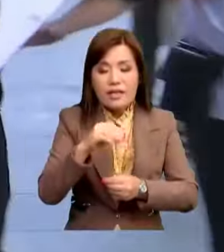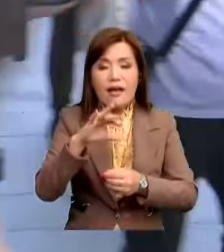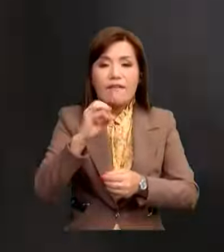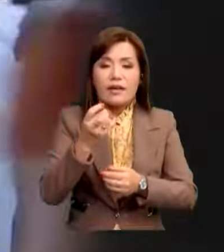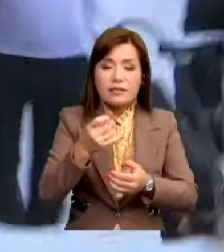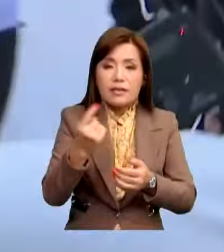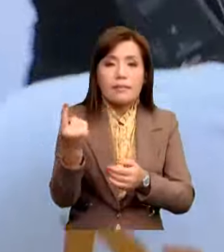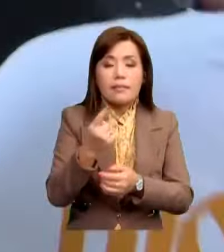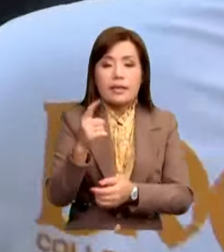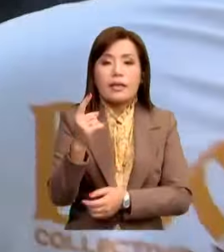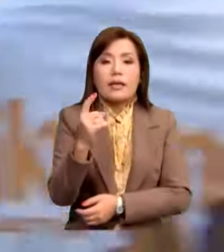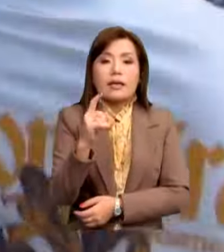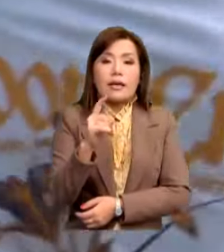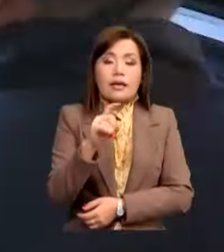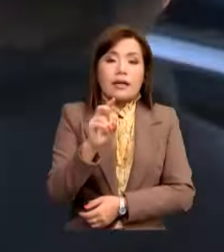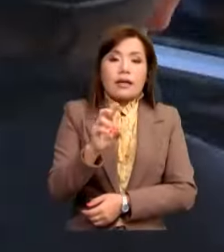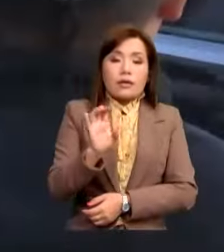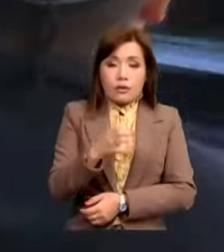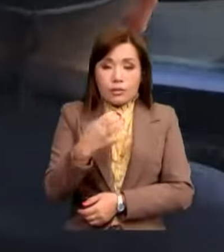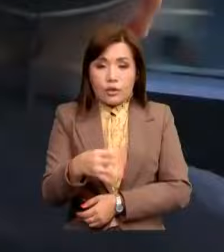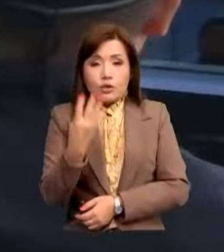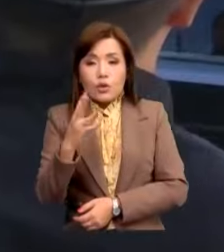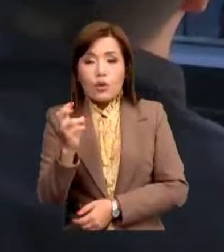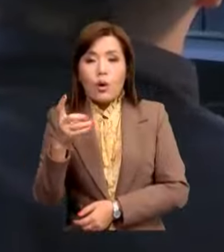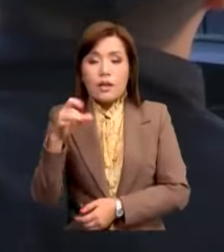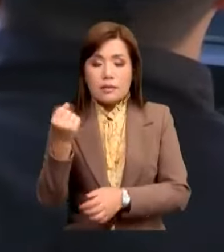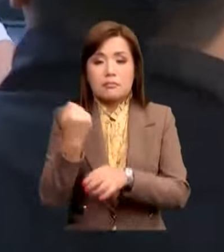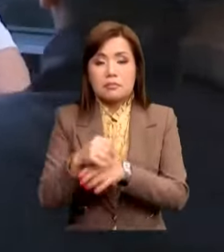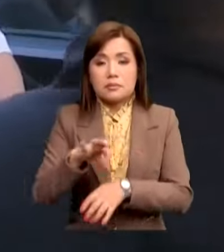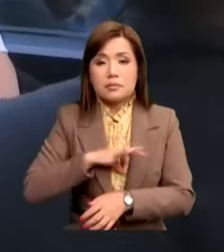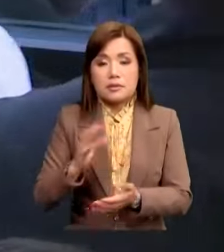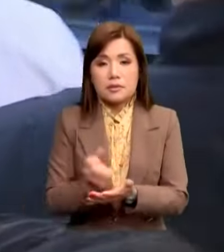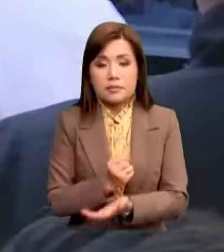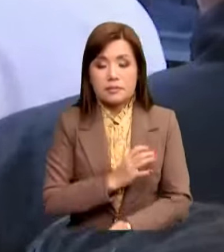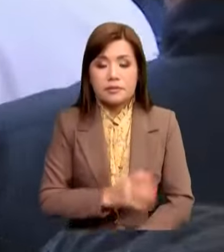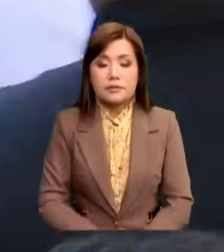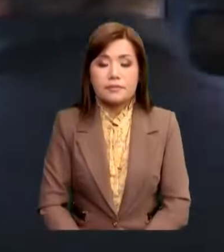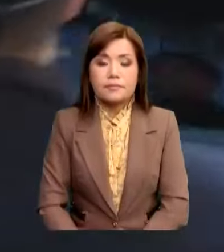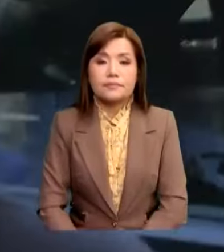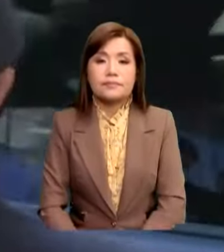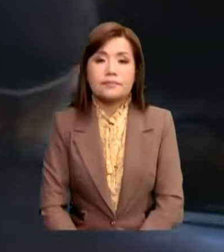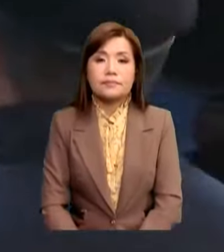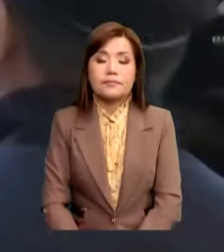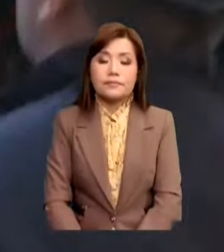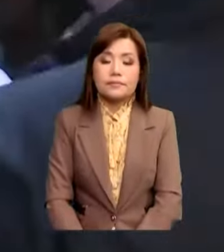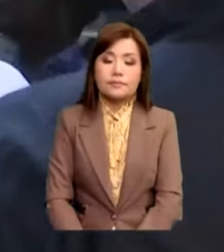Франциядан бір күміс, 4 қола медаль олжалап оралды. Жұдырау Маржан, Рубол Сазабеков, Тамекен Бизнес.